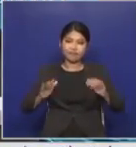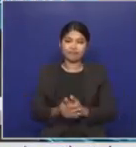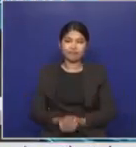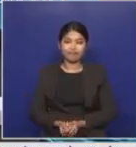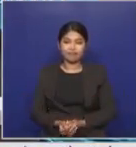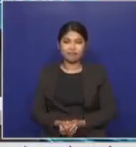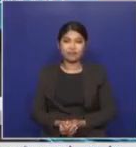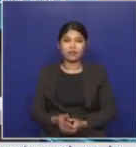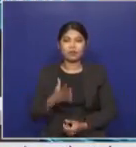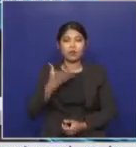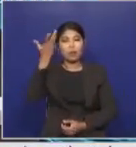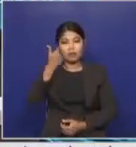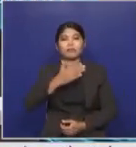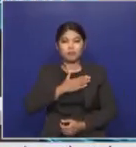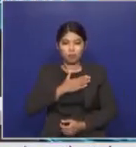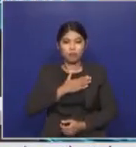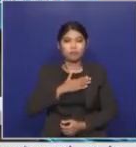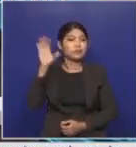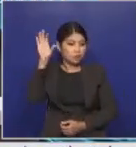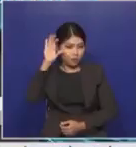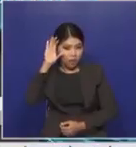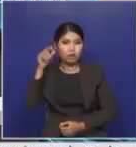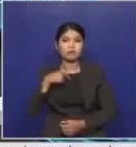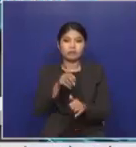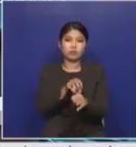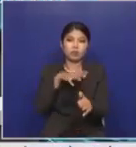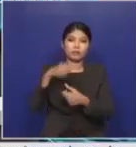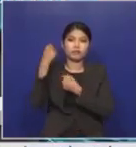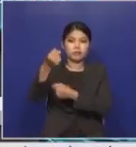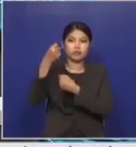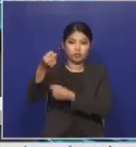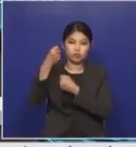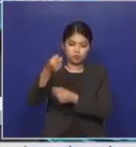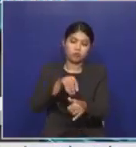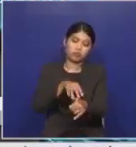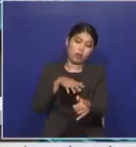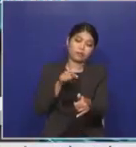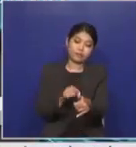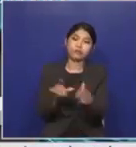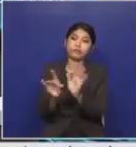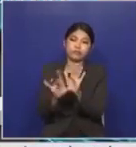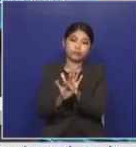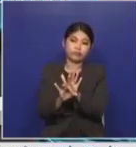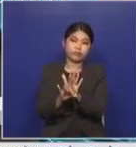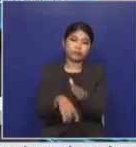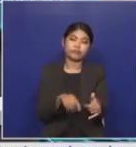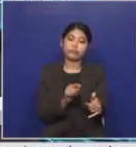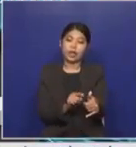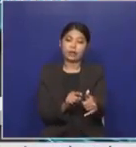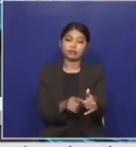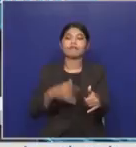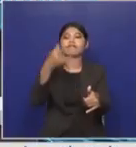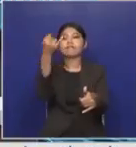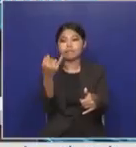ส่วนตัวผมเชื่อว่าแกนนำผู้ชุมนุมเหล่านี้ในที่สุดก็จะ